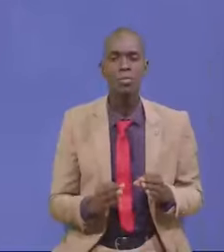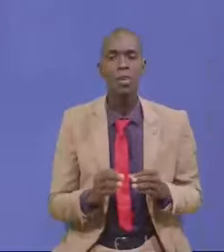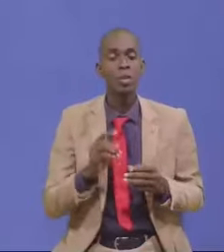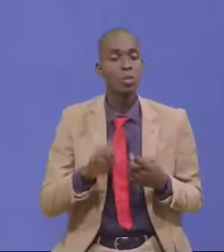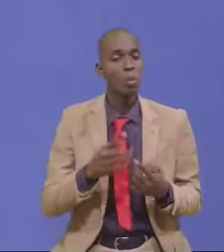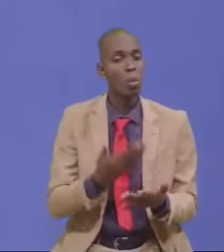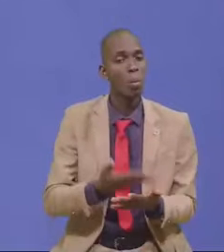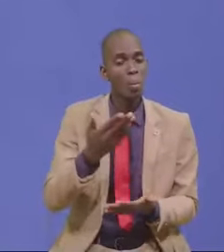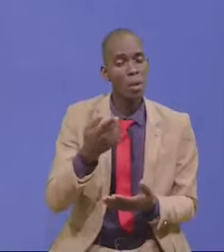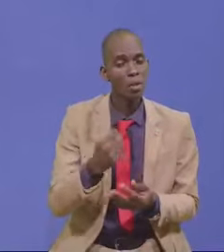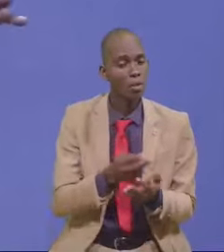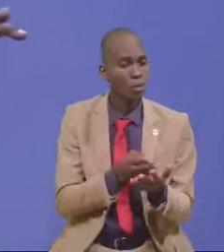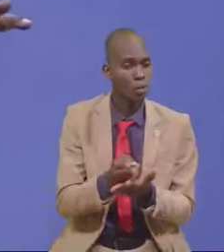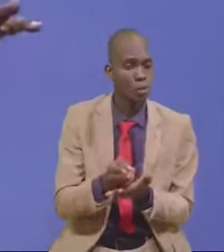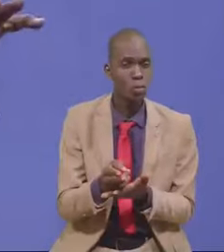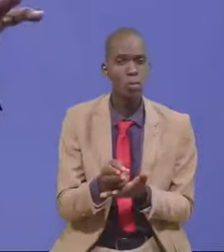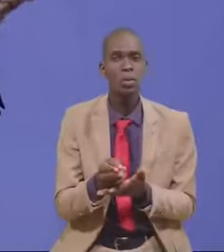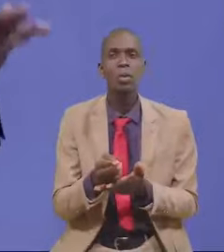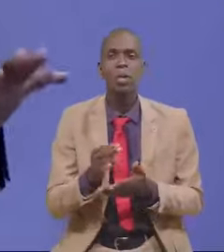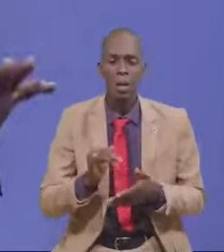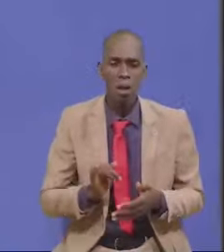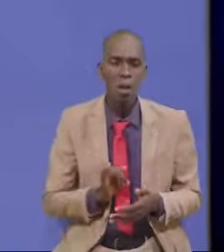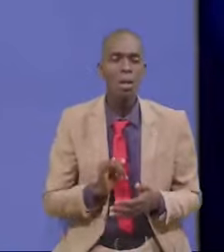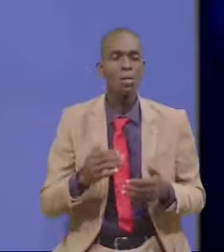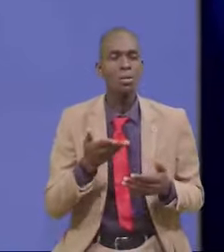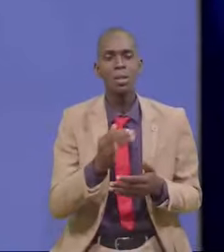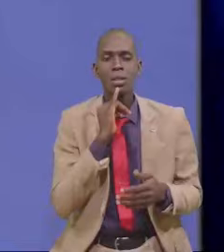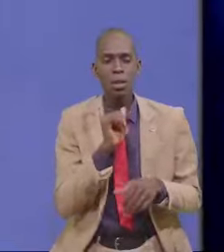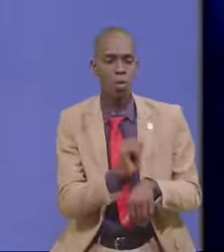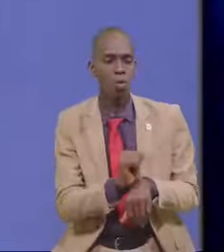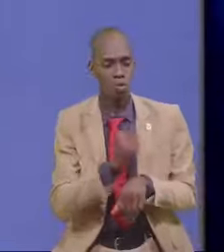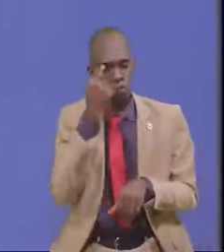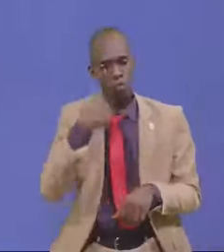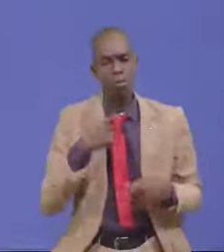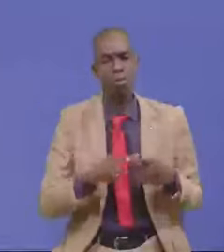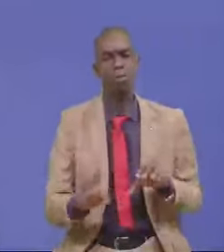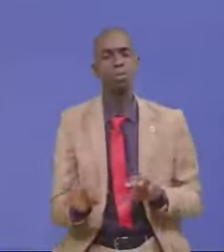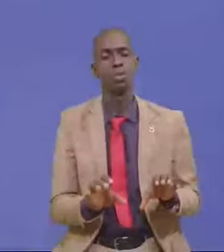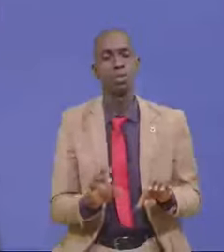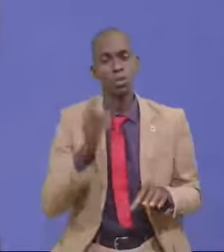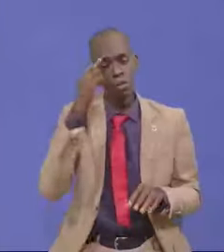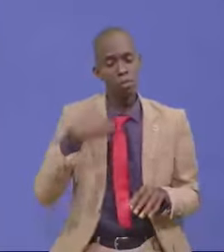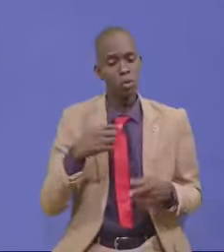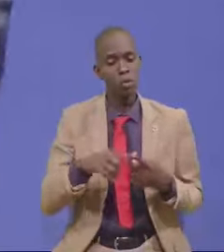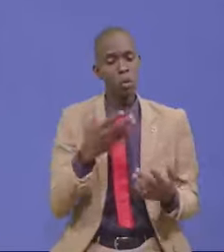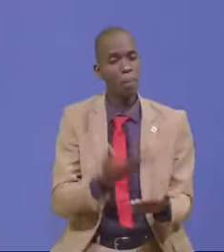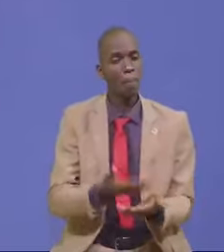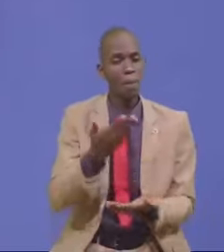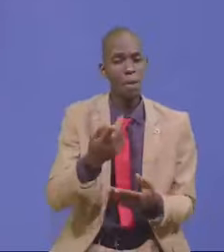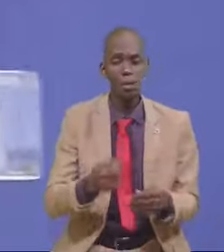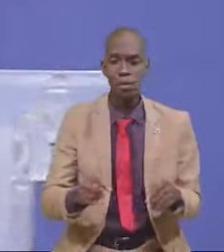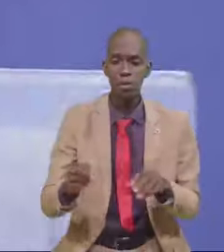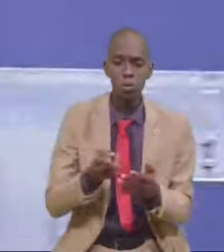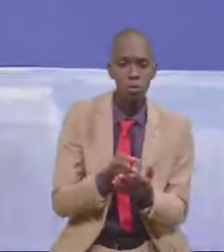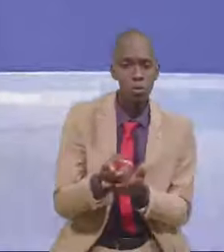vérité, il y a un devoir à faire pour acquérir la vérité. Il y a